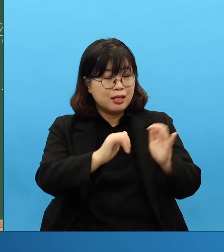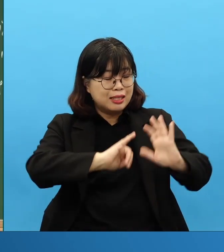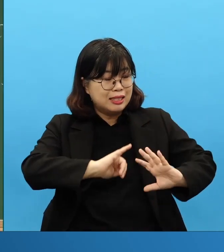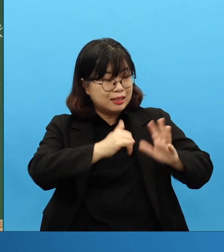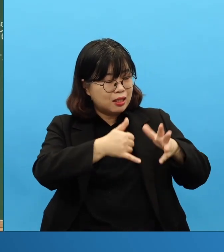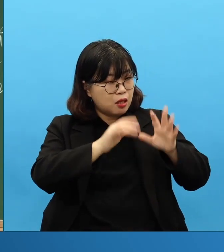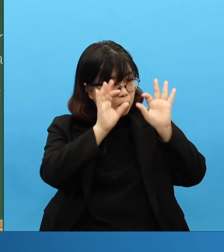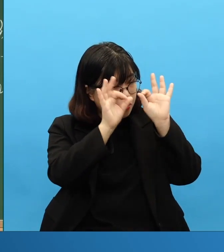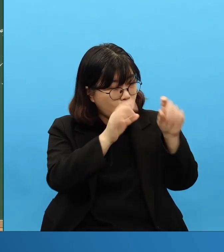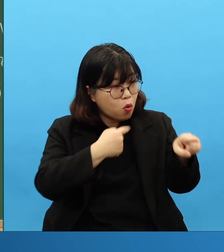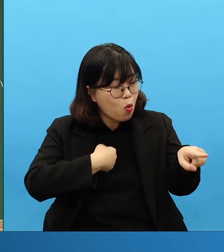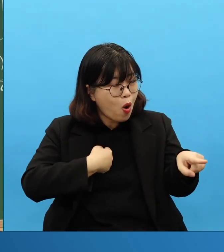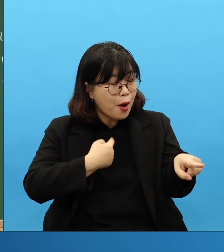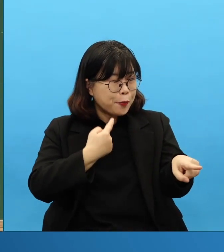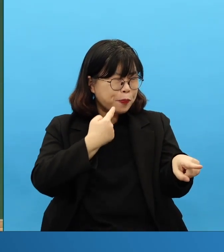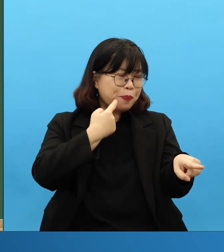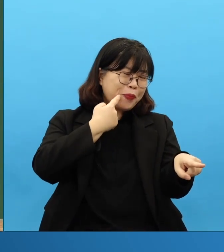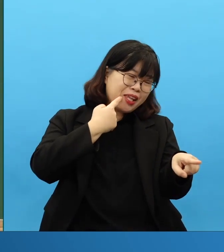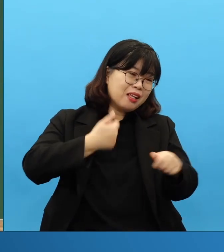이걸 각오해야 됩니다.